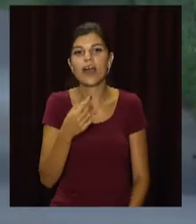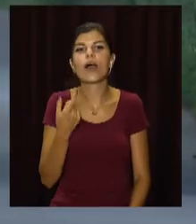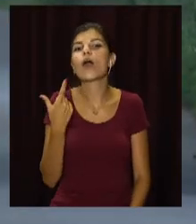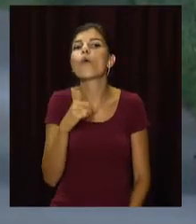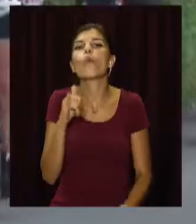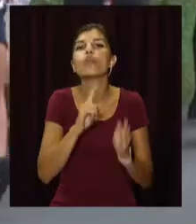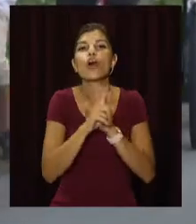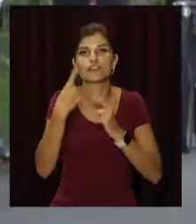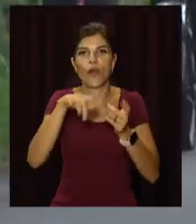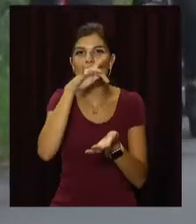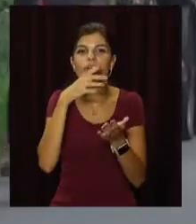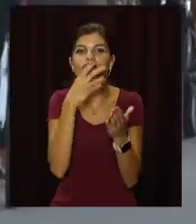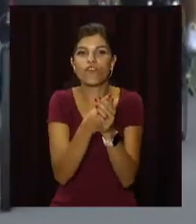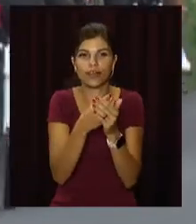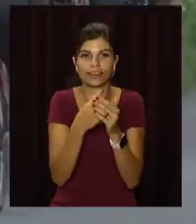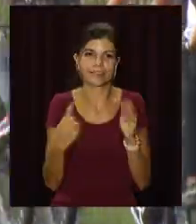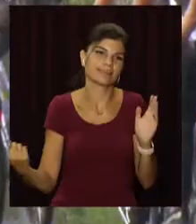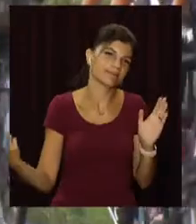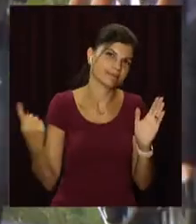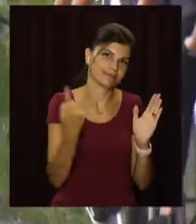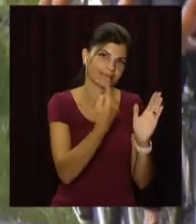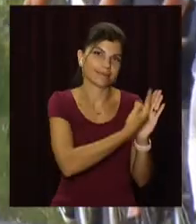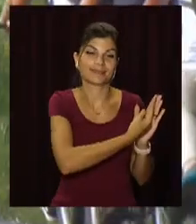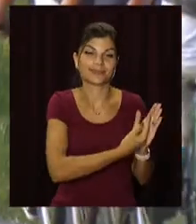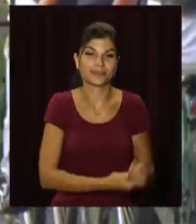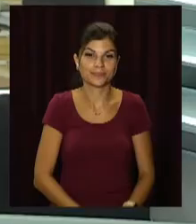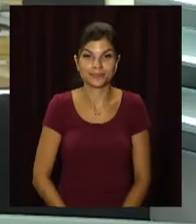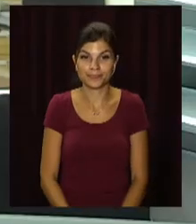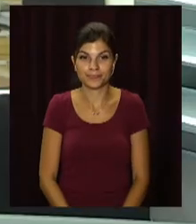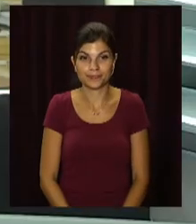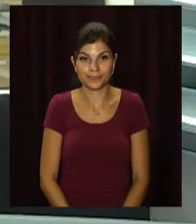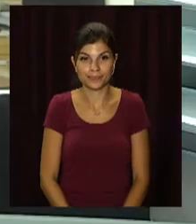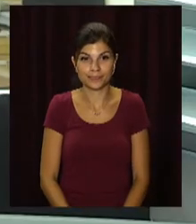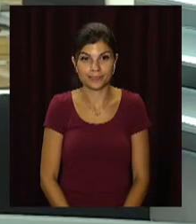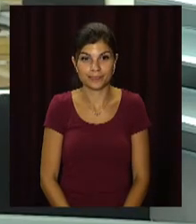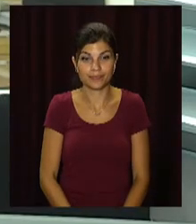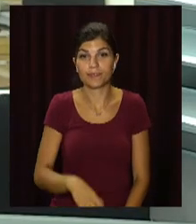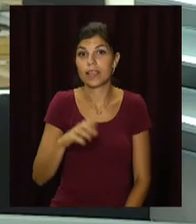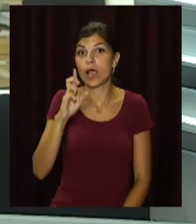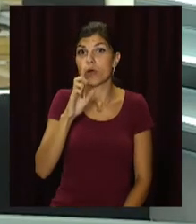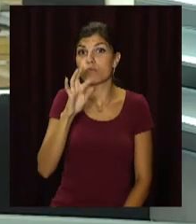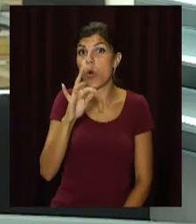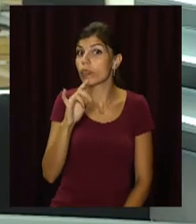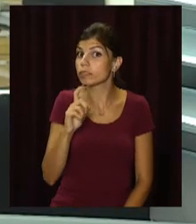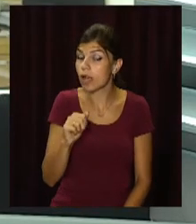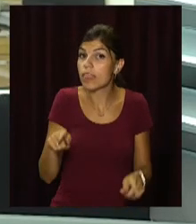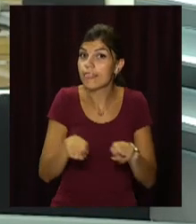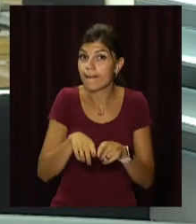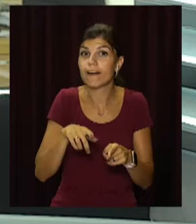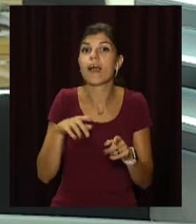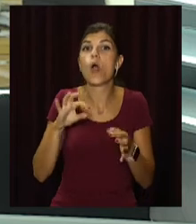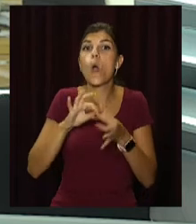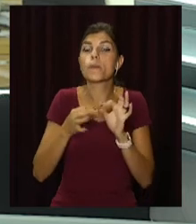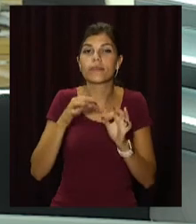стартували. Марія Требушенко, Володимир Туркулець, Open News, телеканал «Відкритий». Бронзовою. Такою виявилася